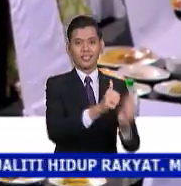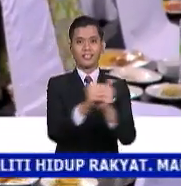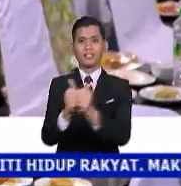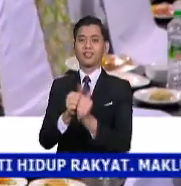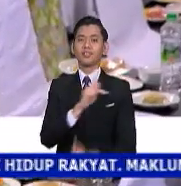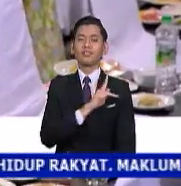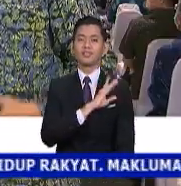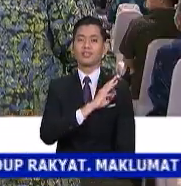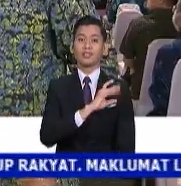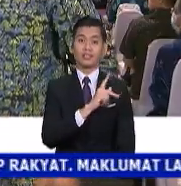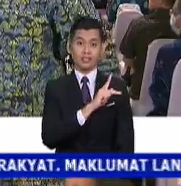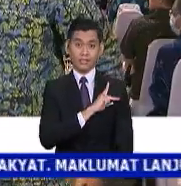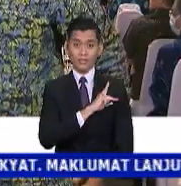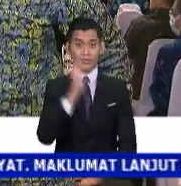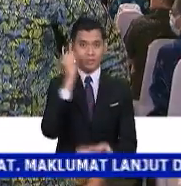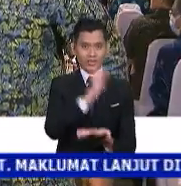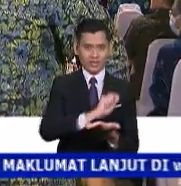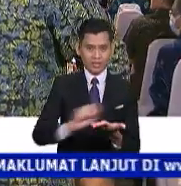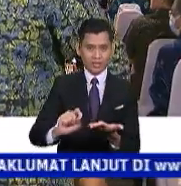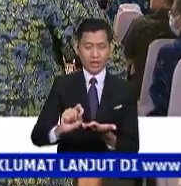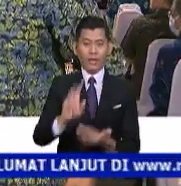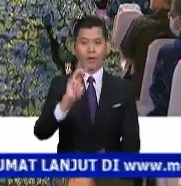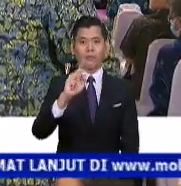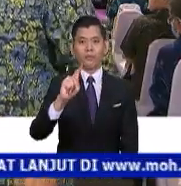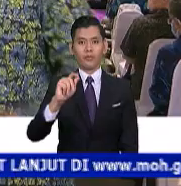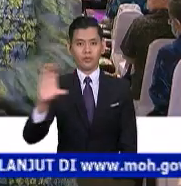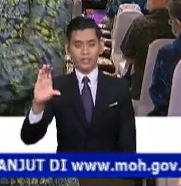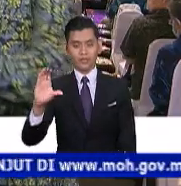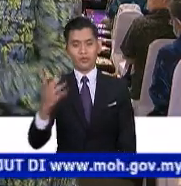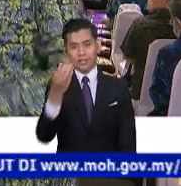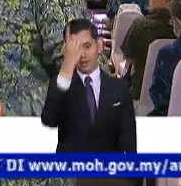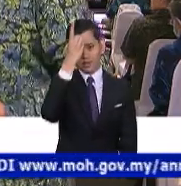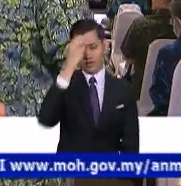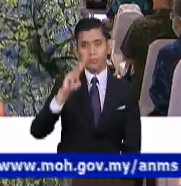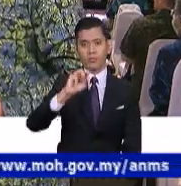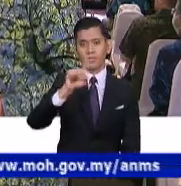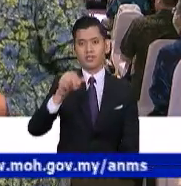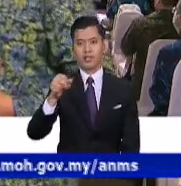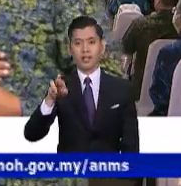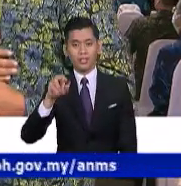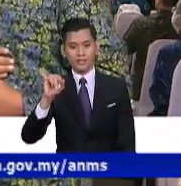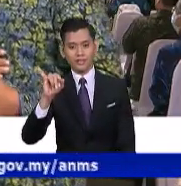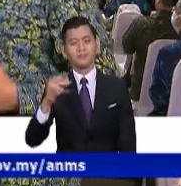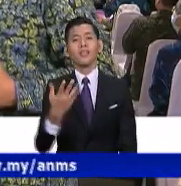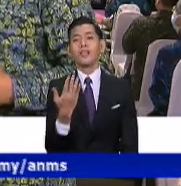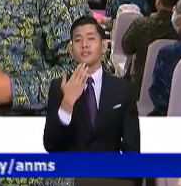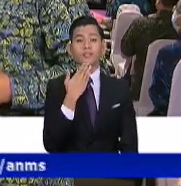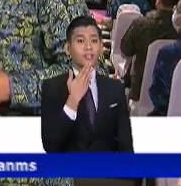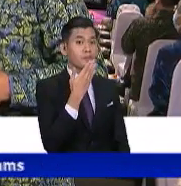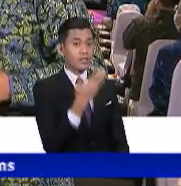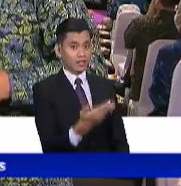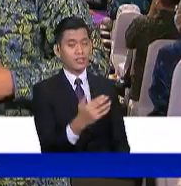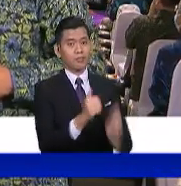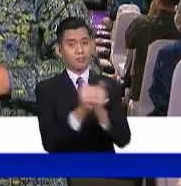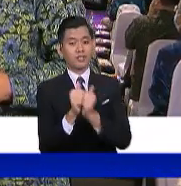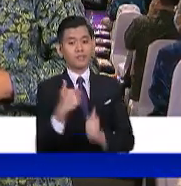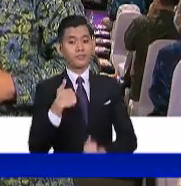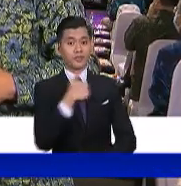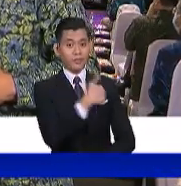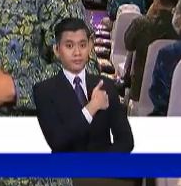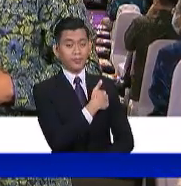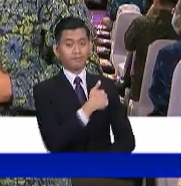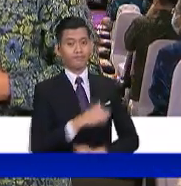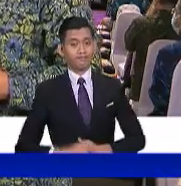Ketua Setiausaha MOTEC iaitu Datuk Dr. Nur Zari Hamad. Baik, terima kasih Datuk kerana sudi bersama dengan kami dalam berita perdana pada malam ini.